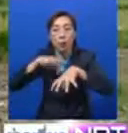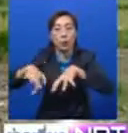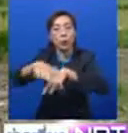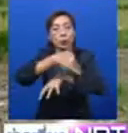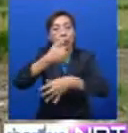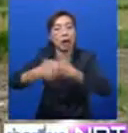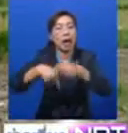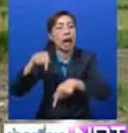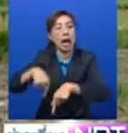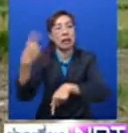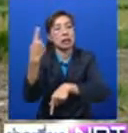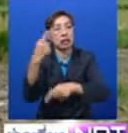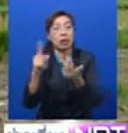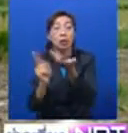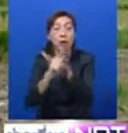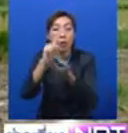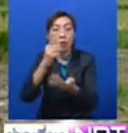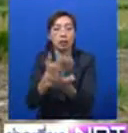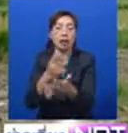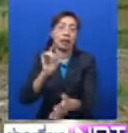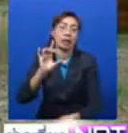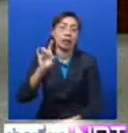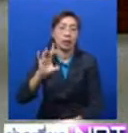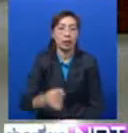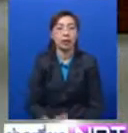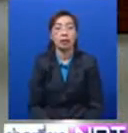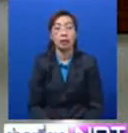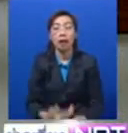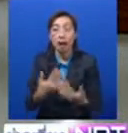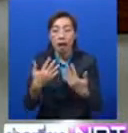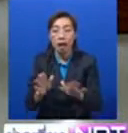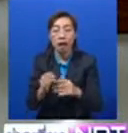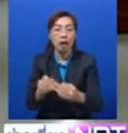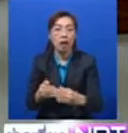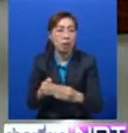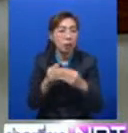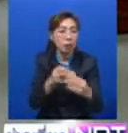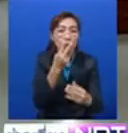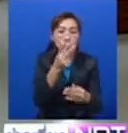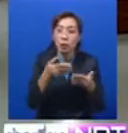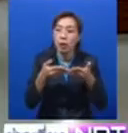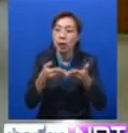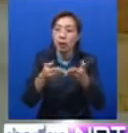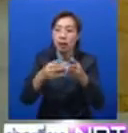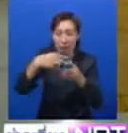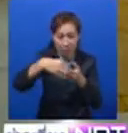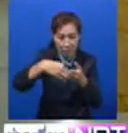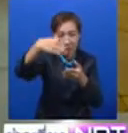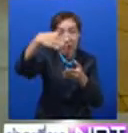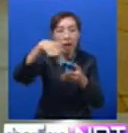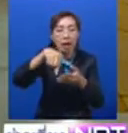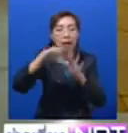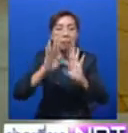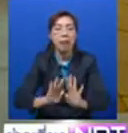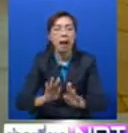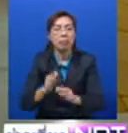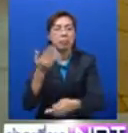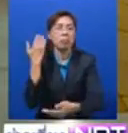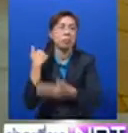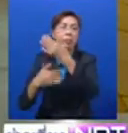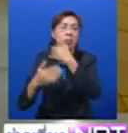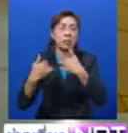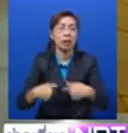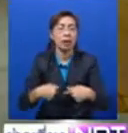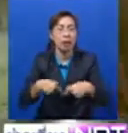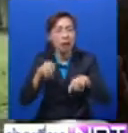ที่เดียวในราคากิโลกรัมละ100บาทค่ะจากนั้นค่ะจะพาชมเรือหัวธงจำลองเป็นการสืบสานวิถีชีวิตของ